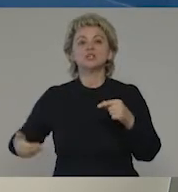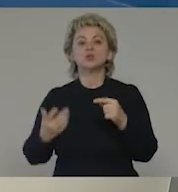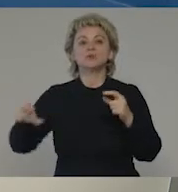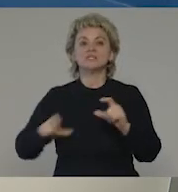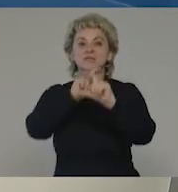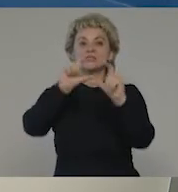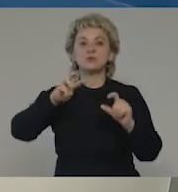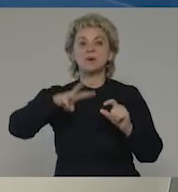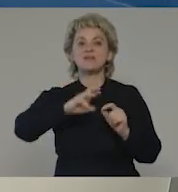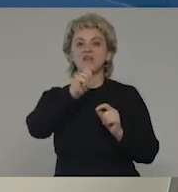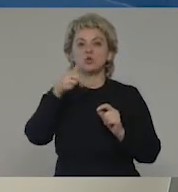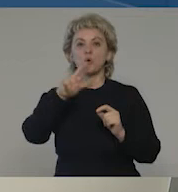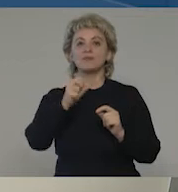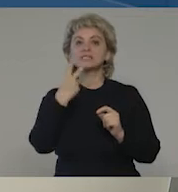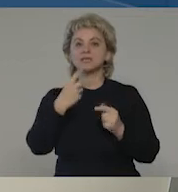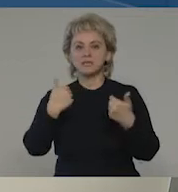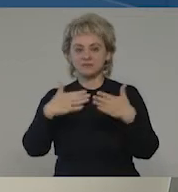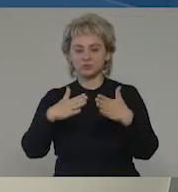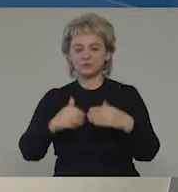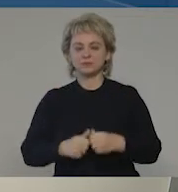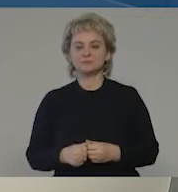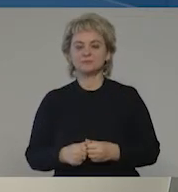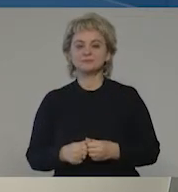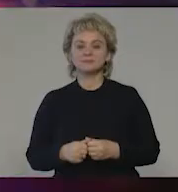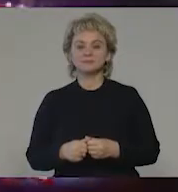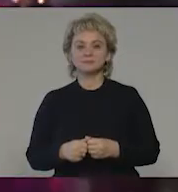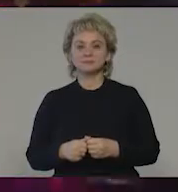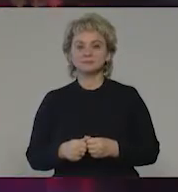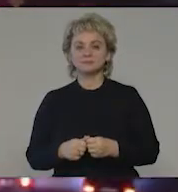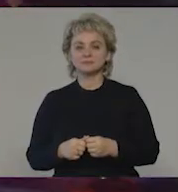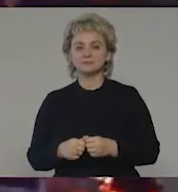Здравствуйте, это новости на Дону, в студии Мария Филинкова. Смотрите выпуски.